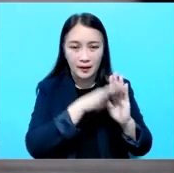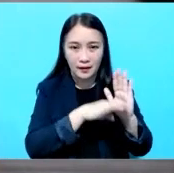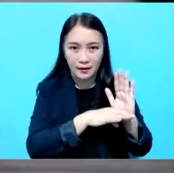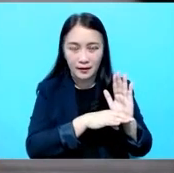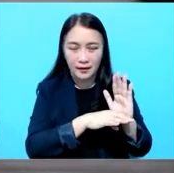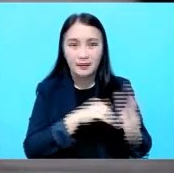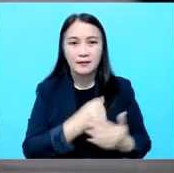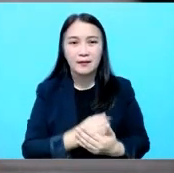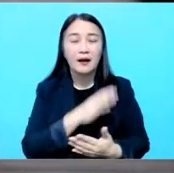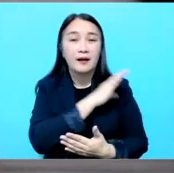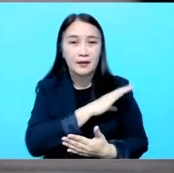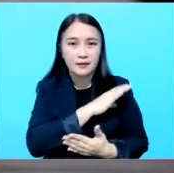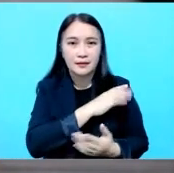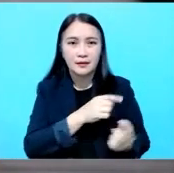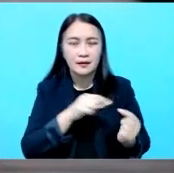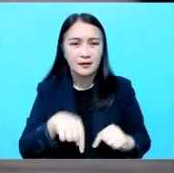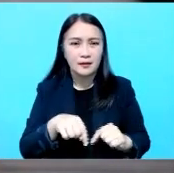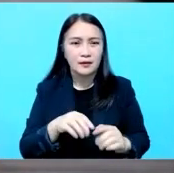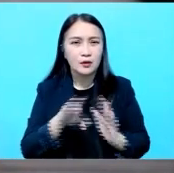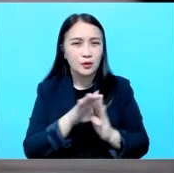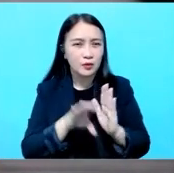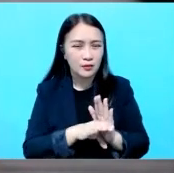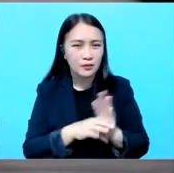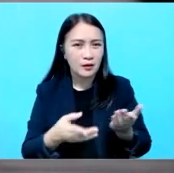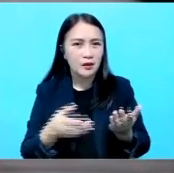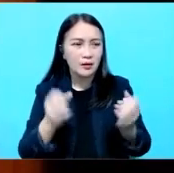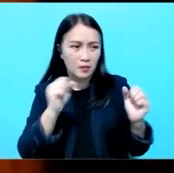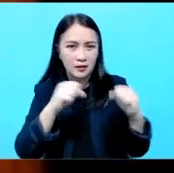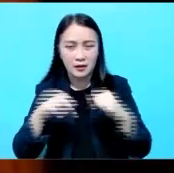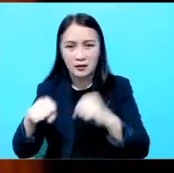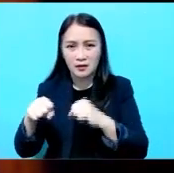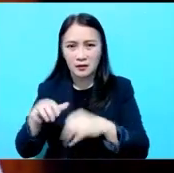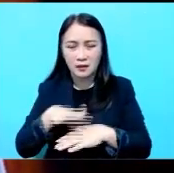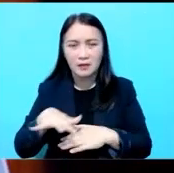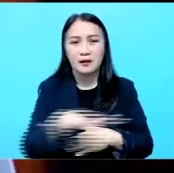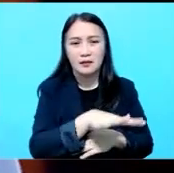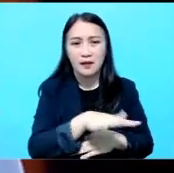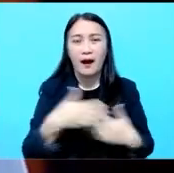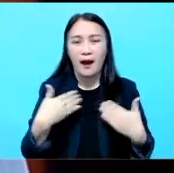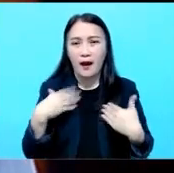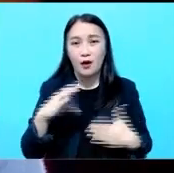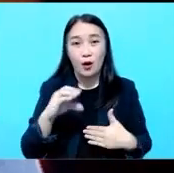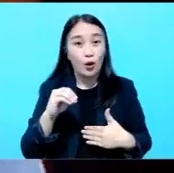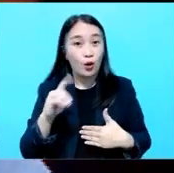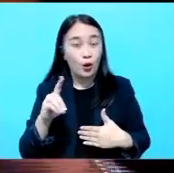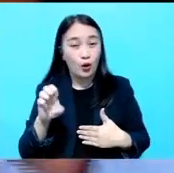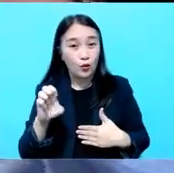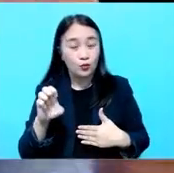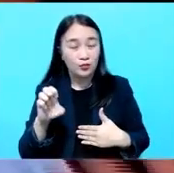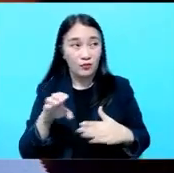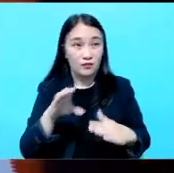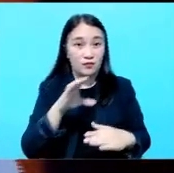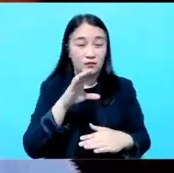iisang panuntunang na pagkasundoan ng lahat. Kasi may code of conduct, lahat masasusunod lahat. That makes